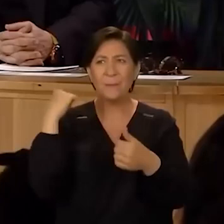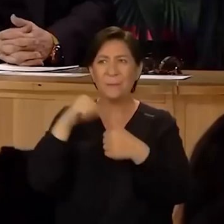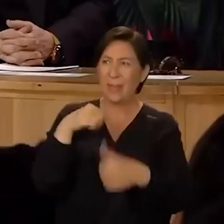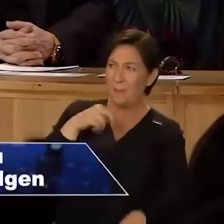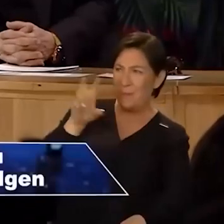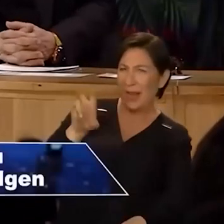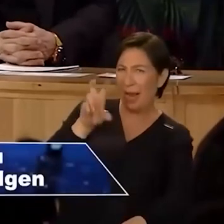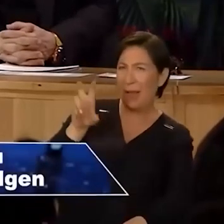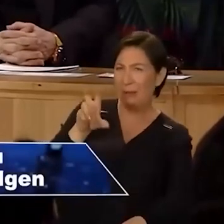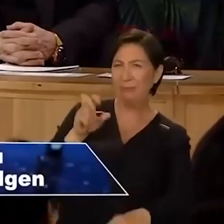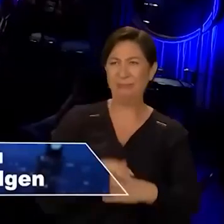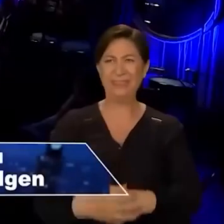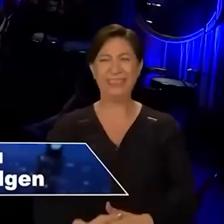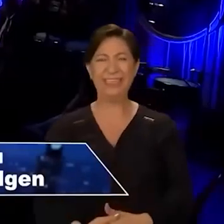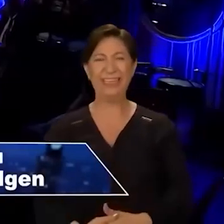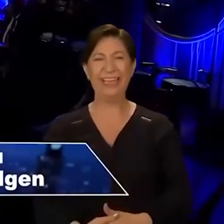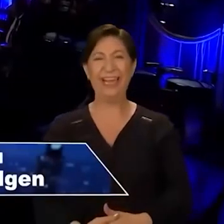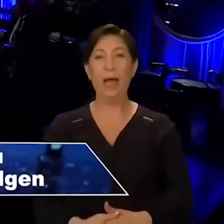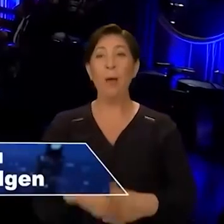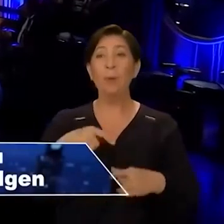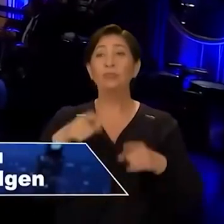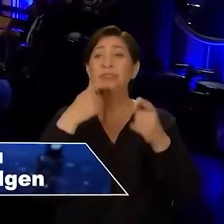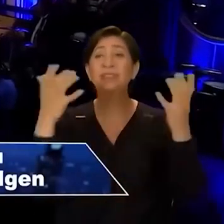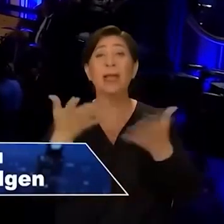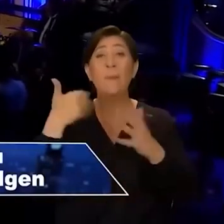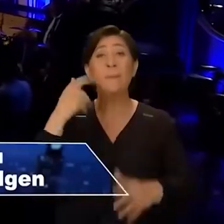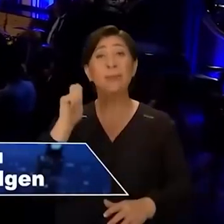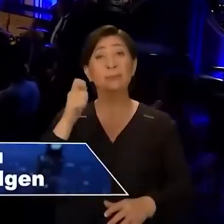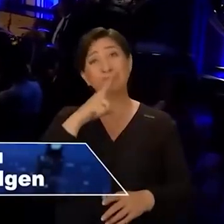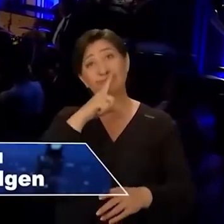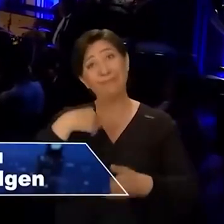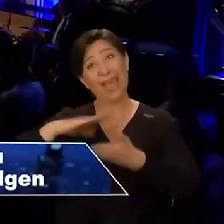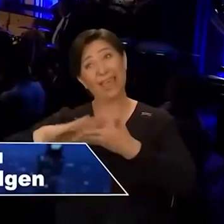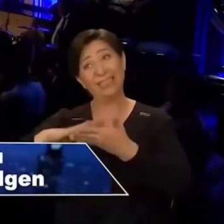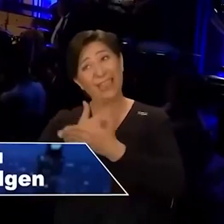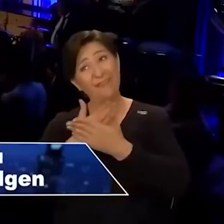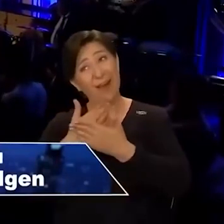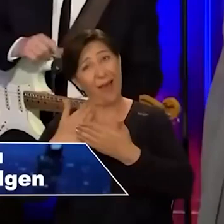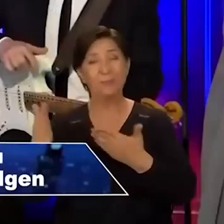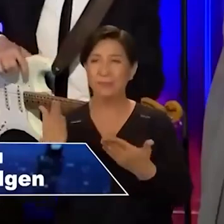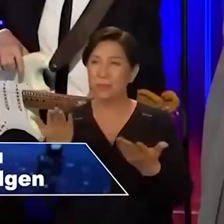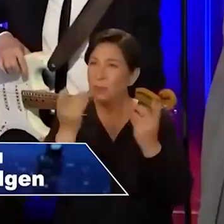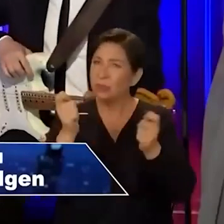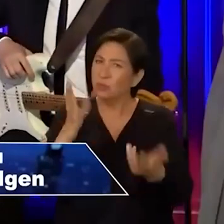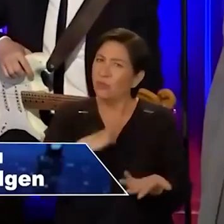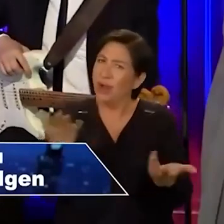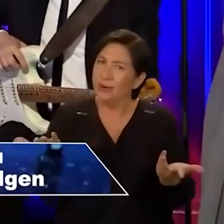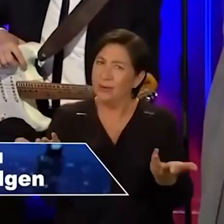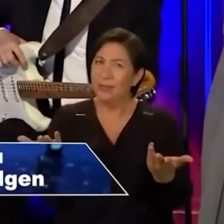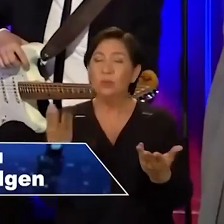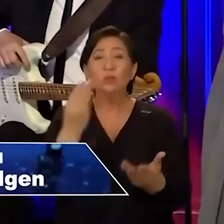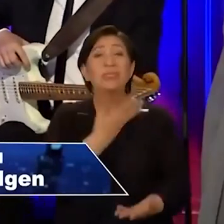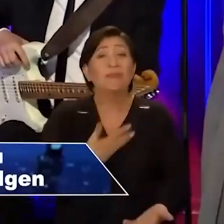Yani ben bu Hayır ben Bunca Yıldır mecbur olduğum için arkadaşlar Çünkü